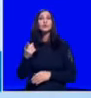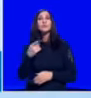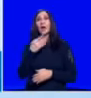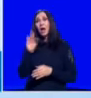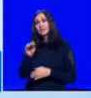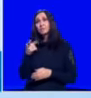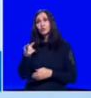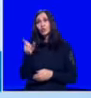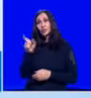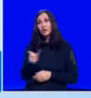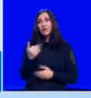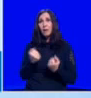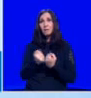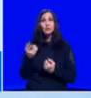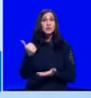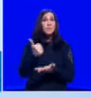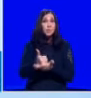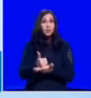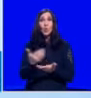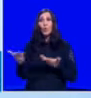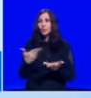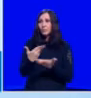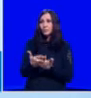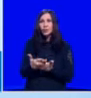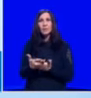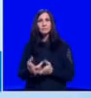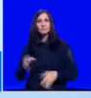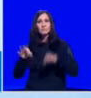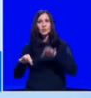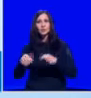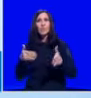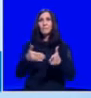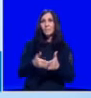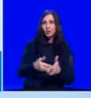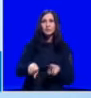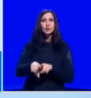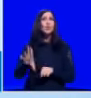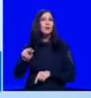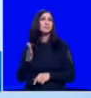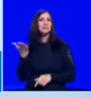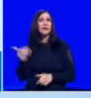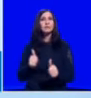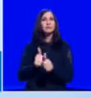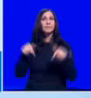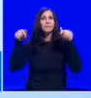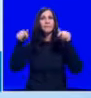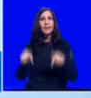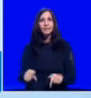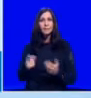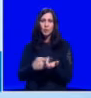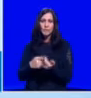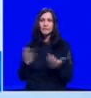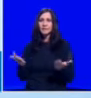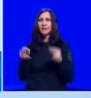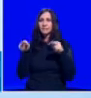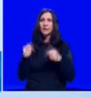предложиха. Защото когато го предложиха, ние гласувахме против. И ще ви кажа, че също нещо казахме и за неговия заместник. Само, че днес за пореден път